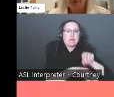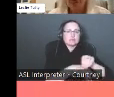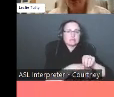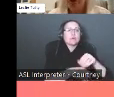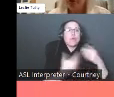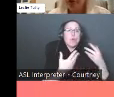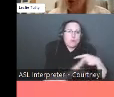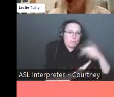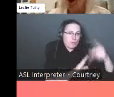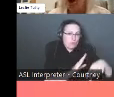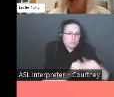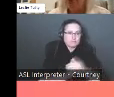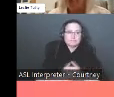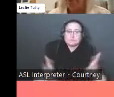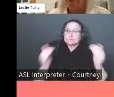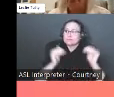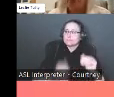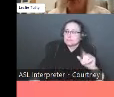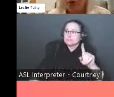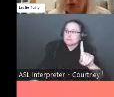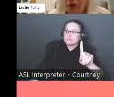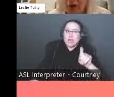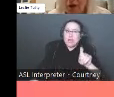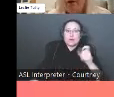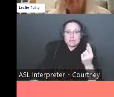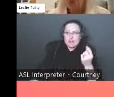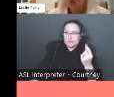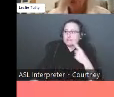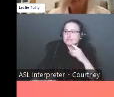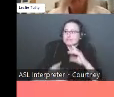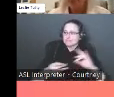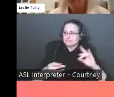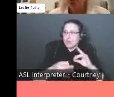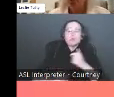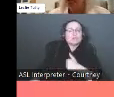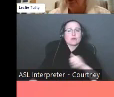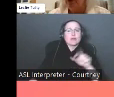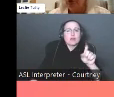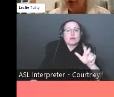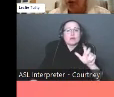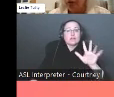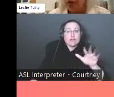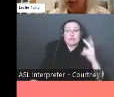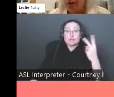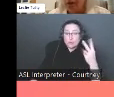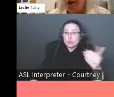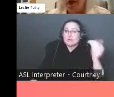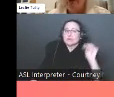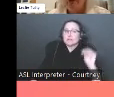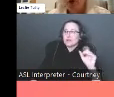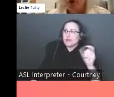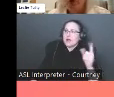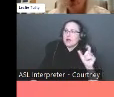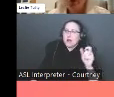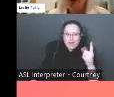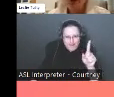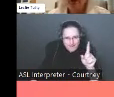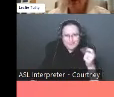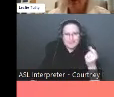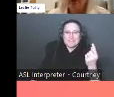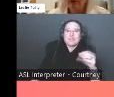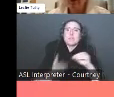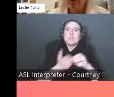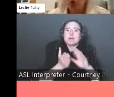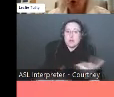counseling, 135, 2, 111, 3, 41 ont indiqué 4, 32, 5